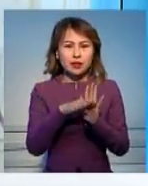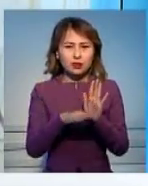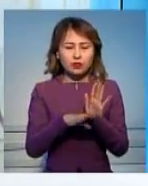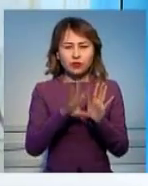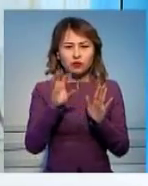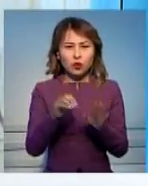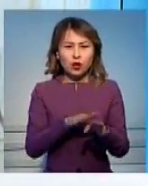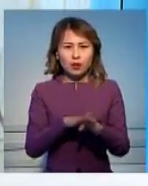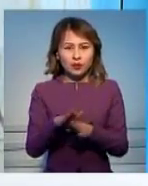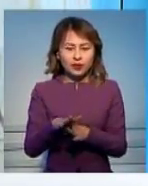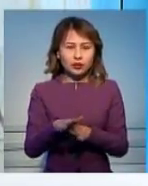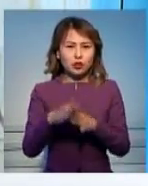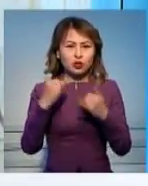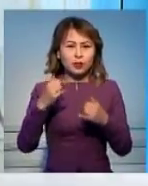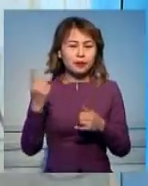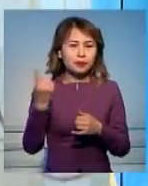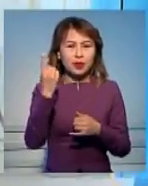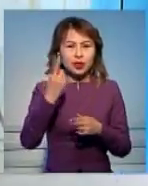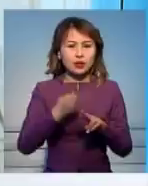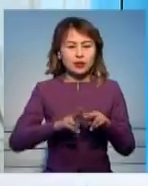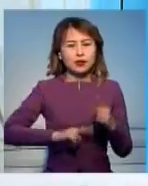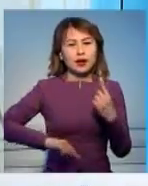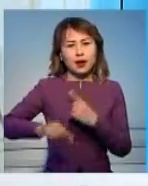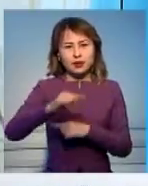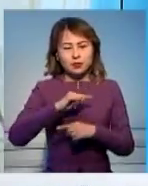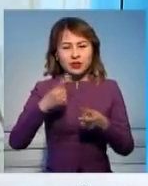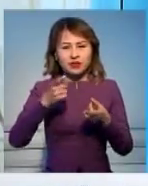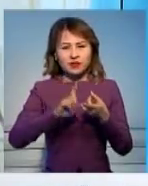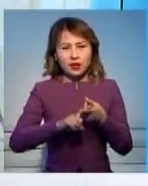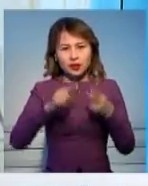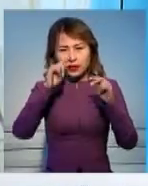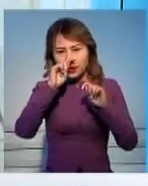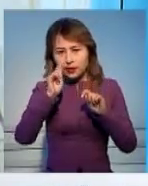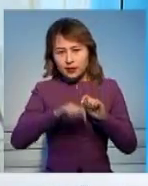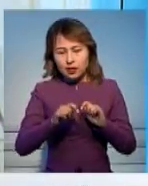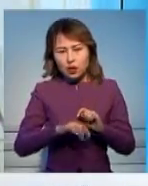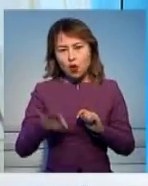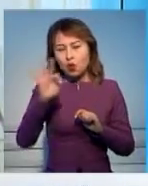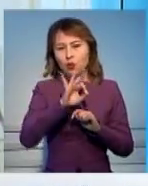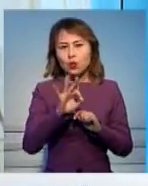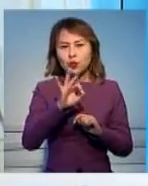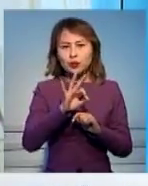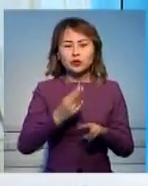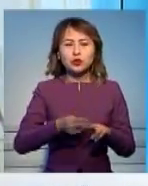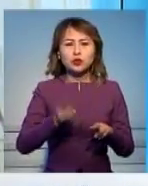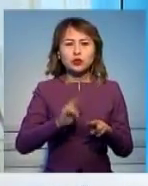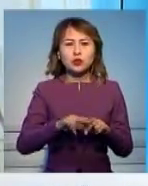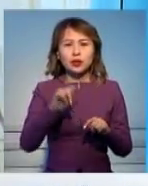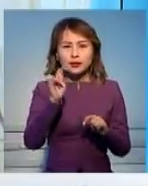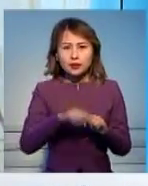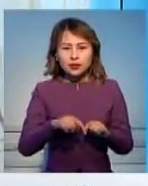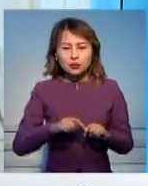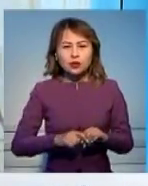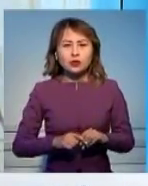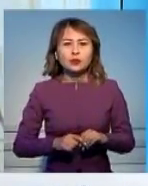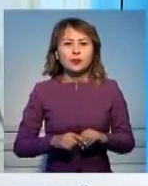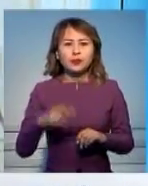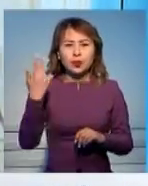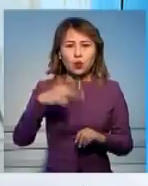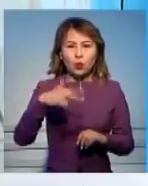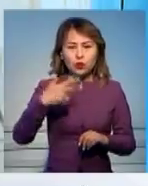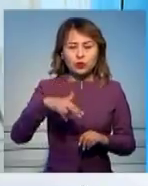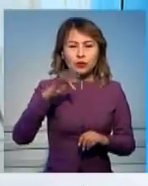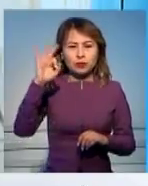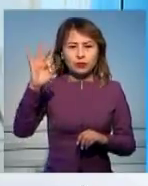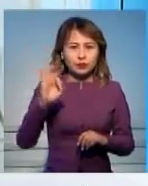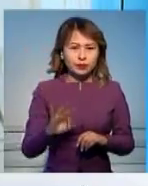қамтиды. Ең бастысы, бірінші, ол бүкіл кәсіпкерлікке қатысты, мына тексеру саласына қатысты. Тексеру саласындағы 30-ға